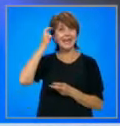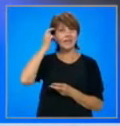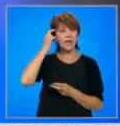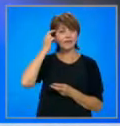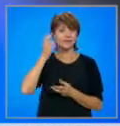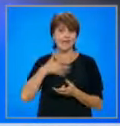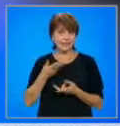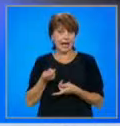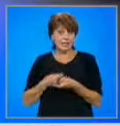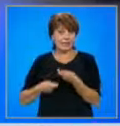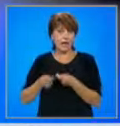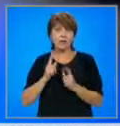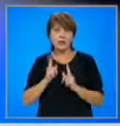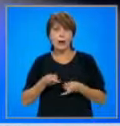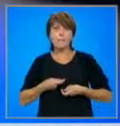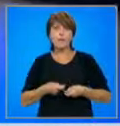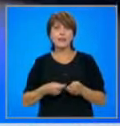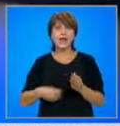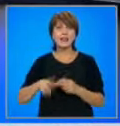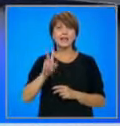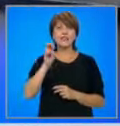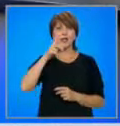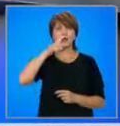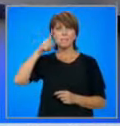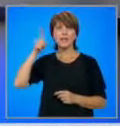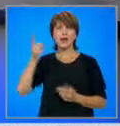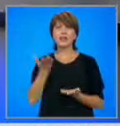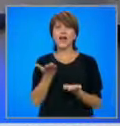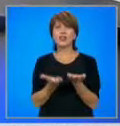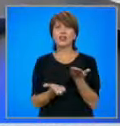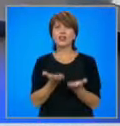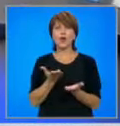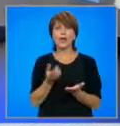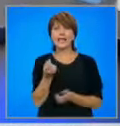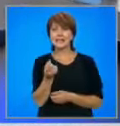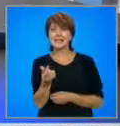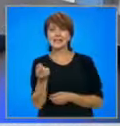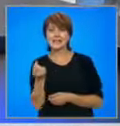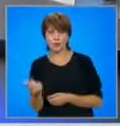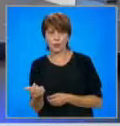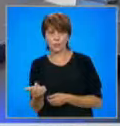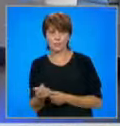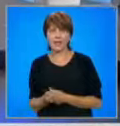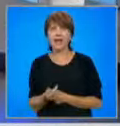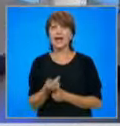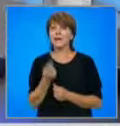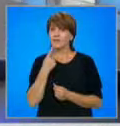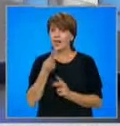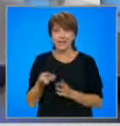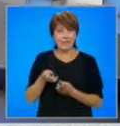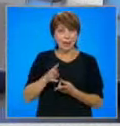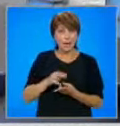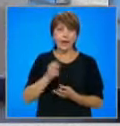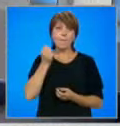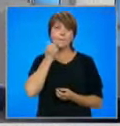продаде над 20 милиона тона зърно на стойност над 10 милиарда долара. В замяна Москва